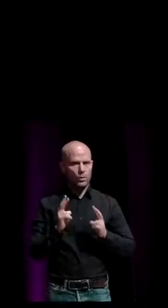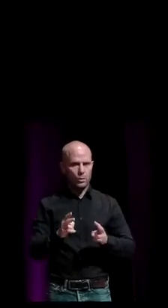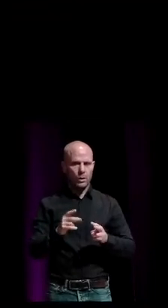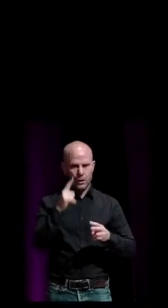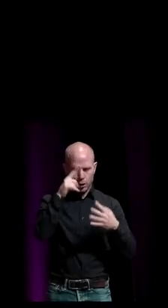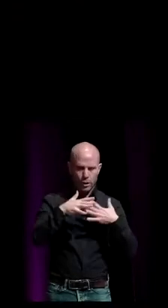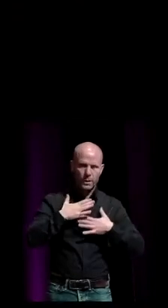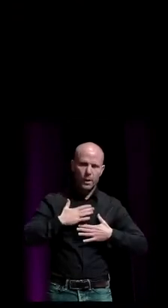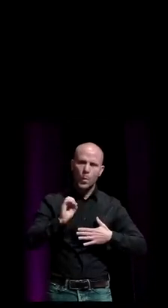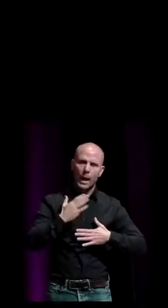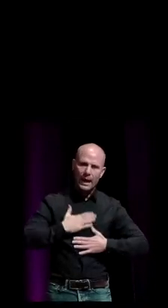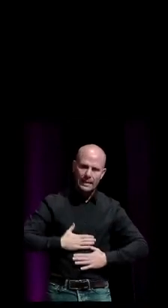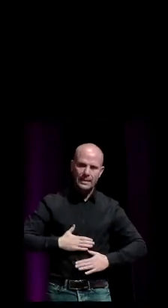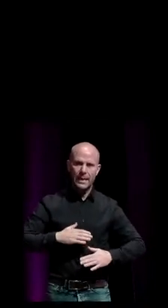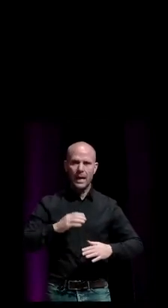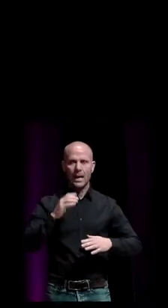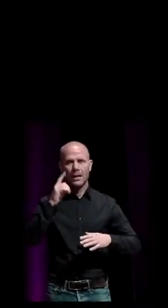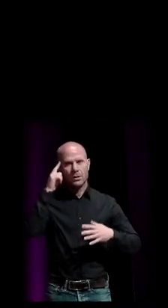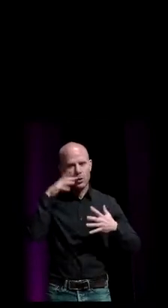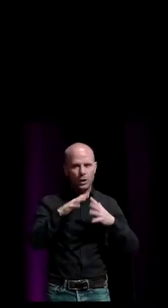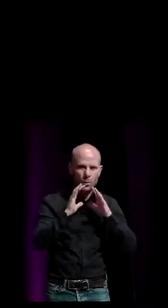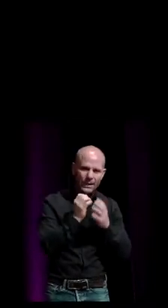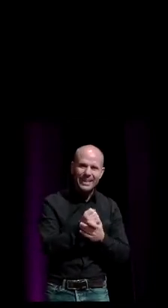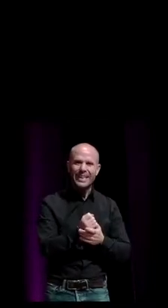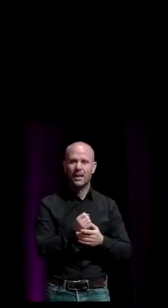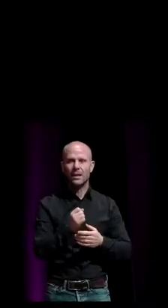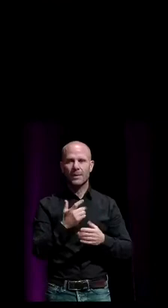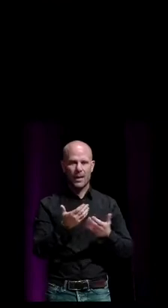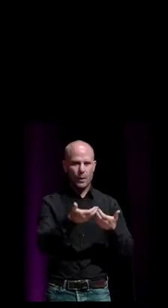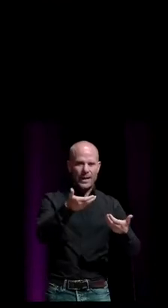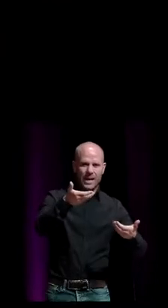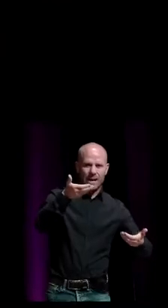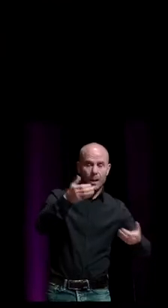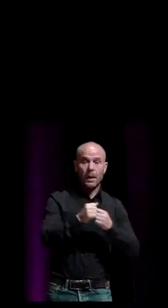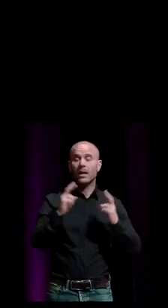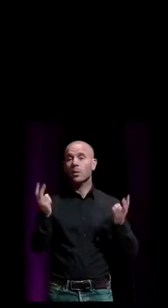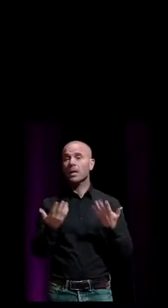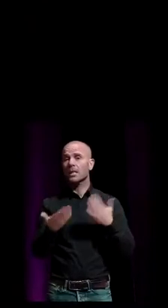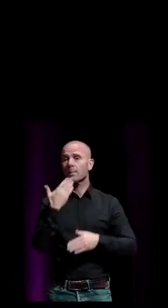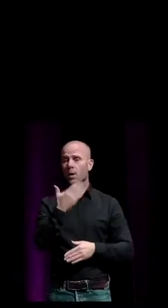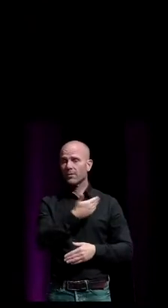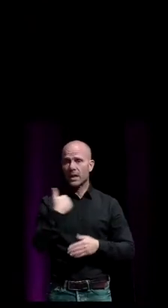om psykisk ohälsa, psykosomatik, det kan vara ökade skillnader. Men vi ligger väldigt bra till det, vi har